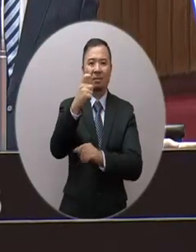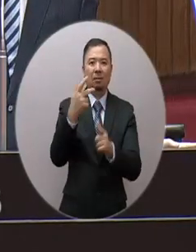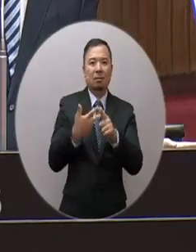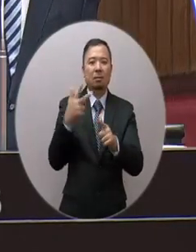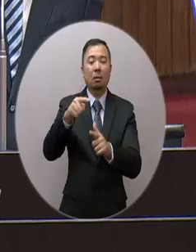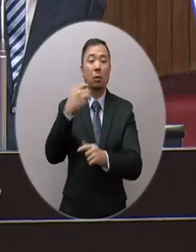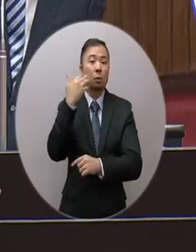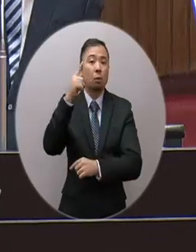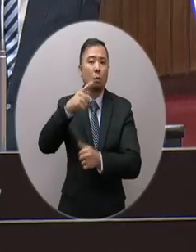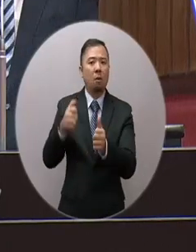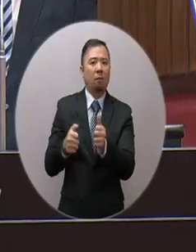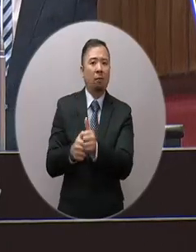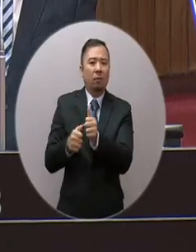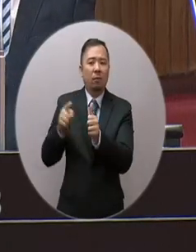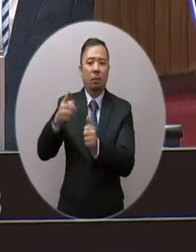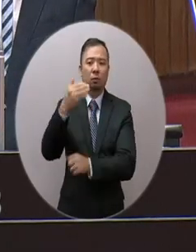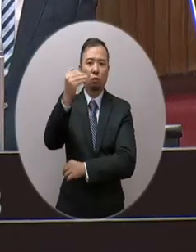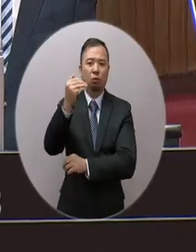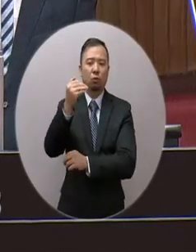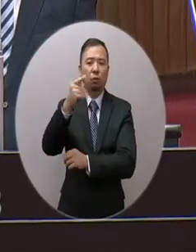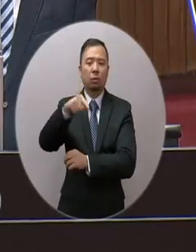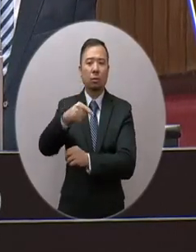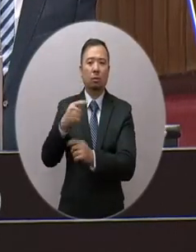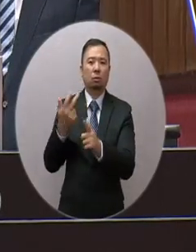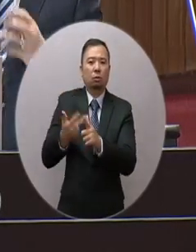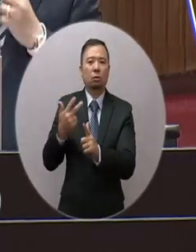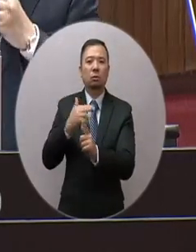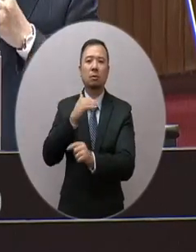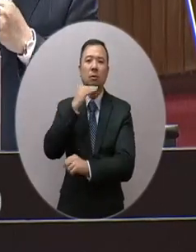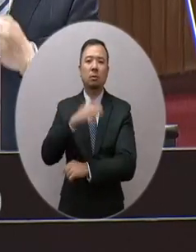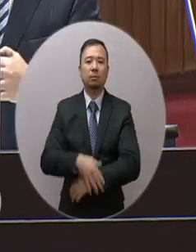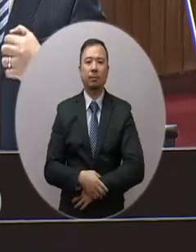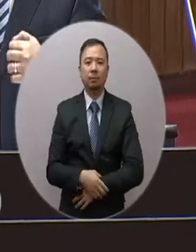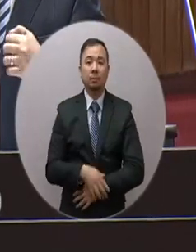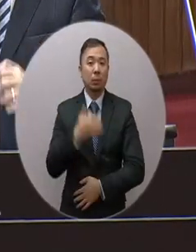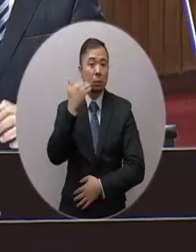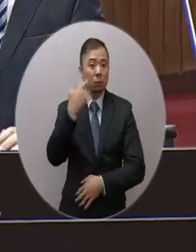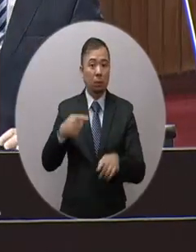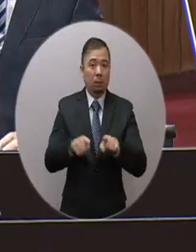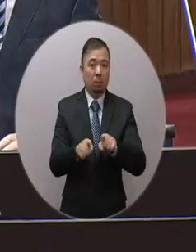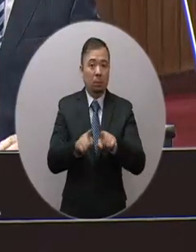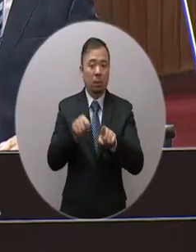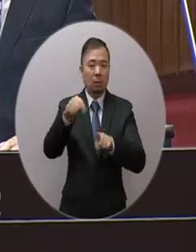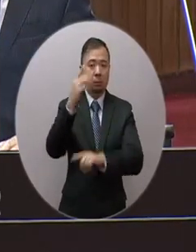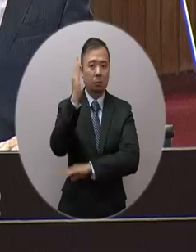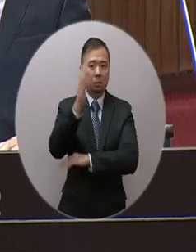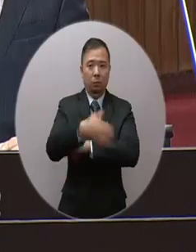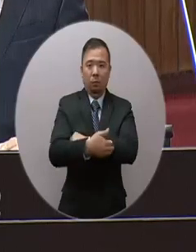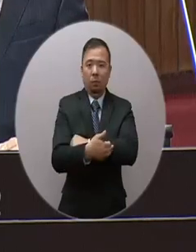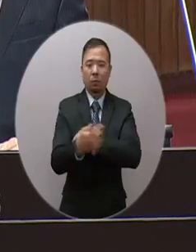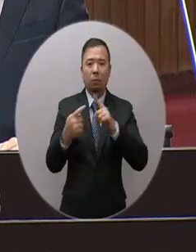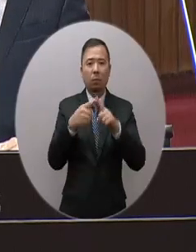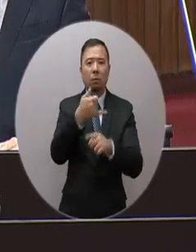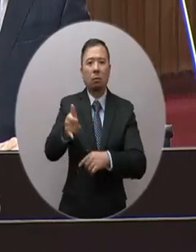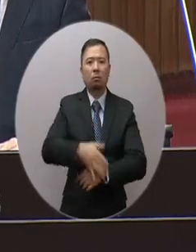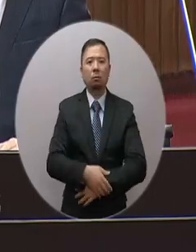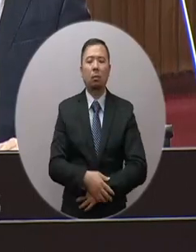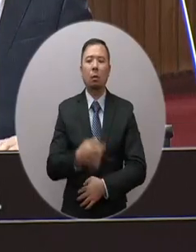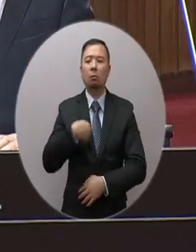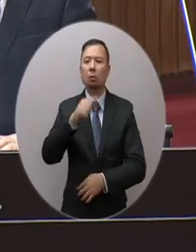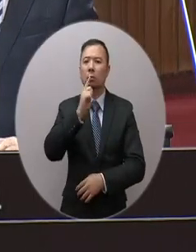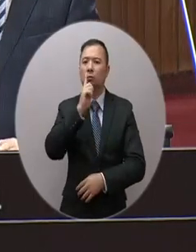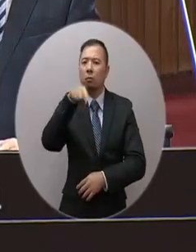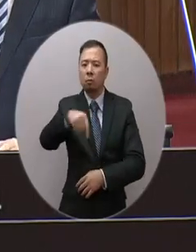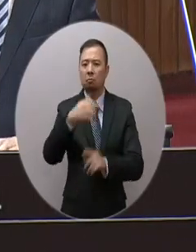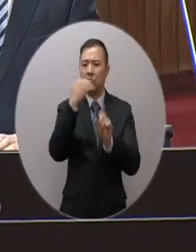是9职等，那全一个县市政府里面，一般公务人员，我相信如果我们像咱讲的简建委用这样来分别